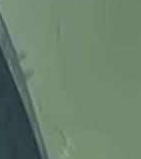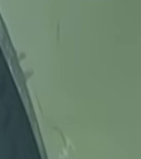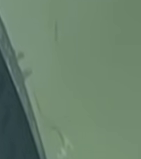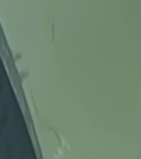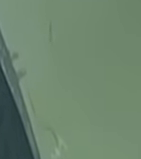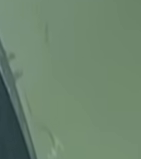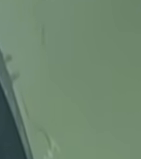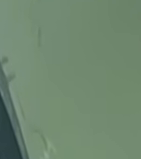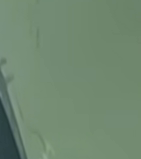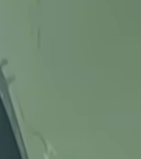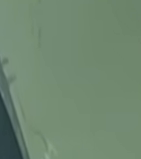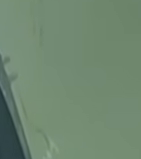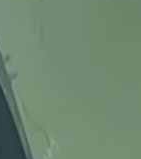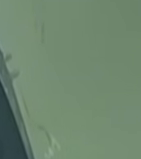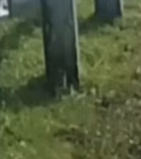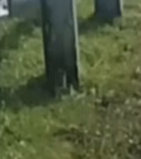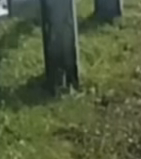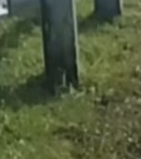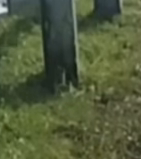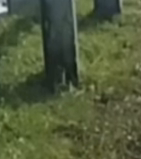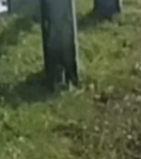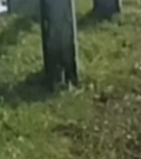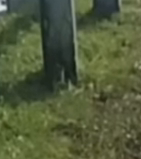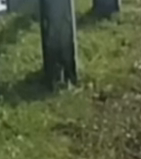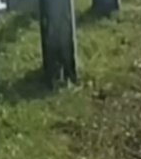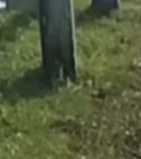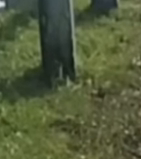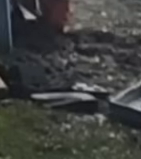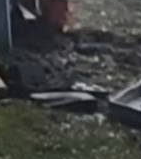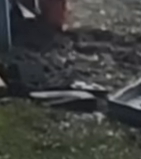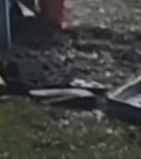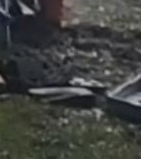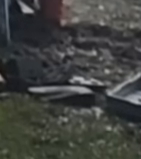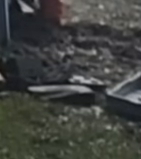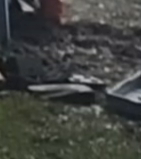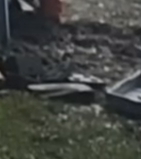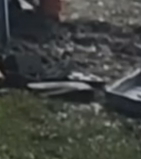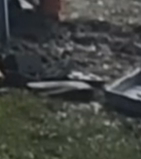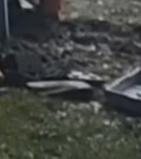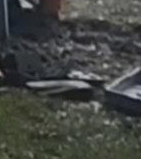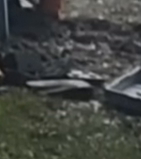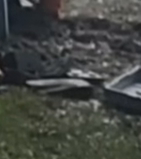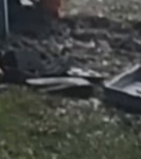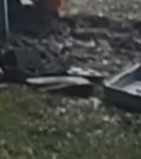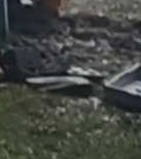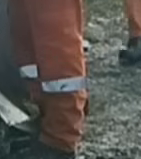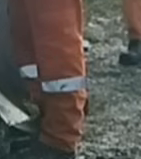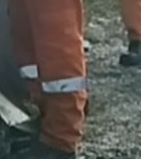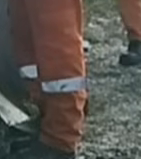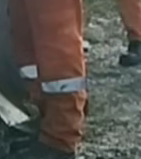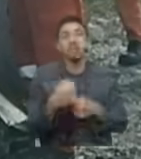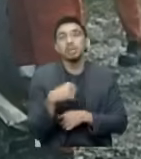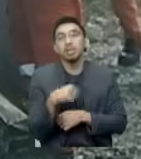kiri. Naas, supir truk cabai tidak menyadari ada truk tangki gandeng yang berjalan di jalur lambat. Tidak sempat menginjak rem, langsung menghantam